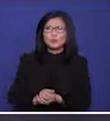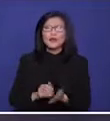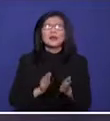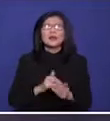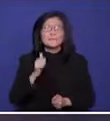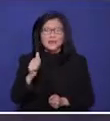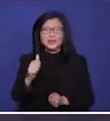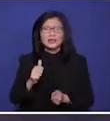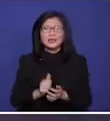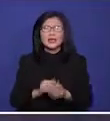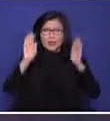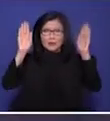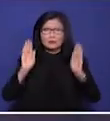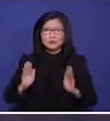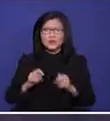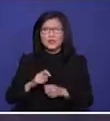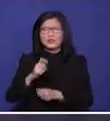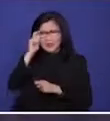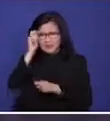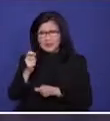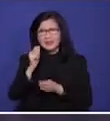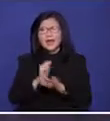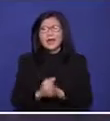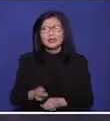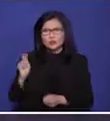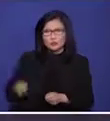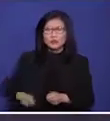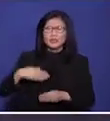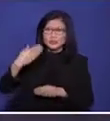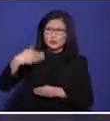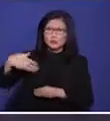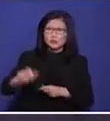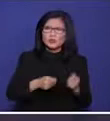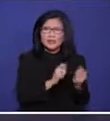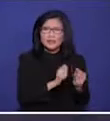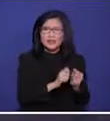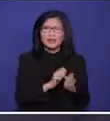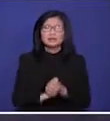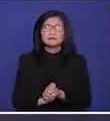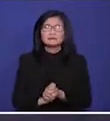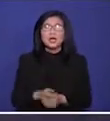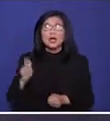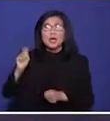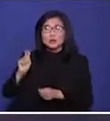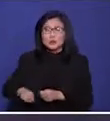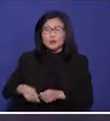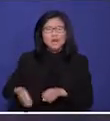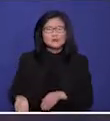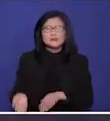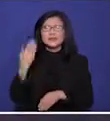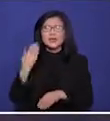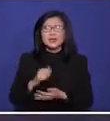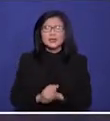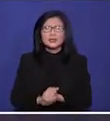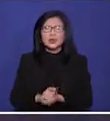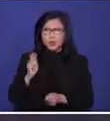baik dan budaya taat hukum yang harus terus kita perbaiki. Dan hukum harus ditegakkan tanpa pandang bulu.